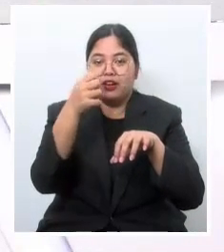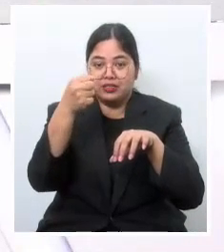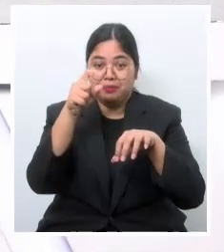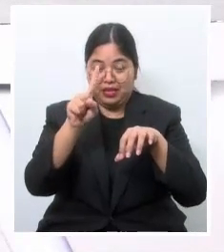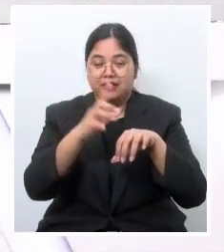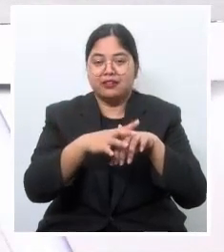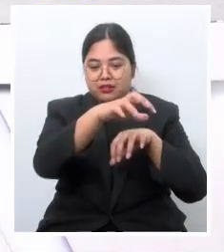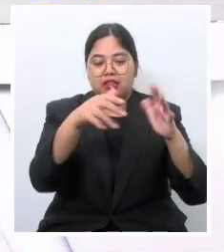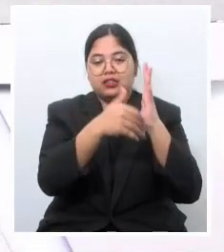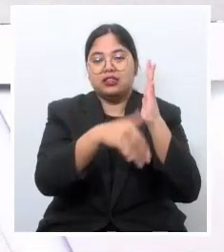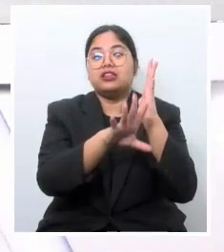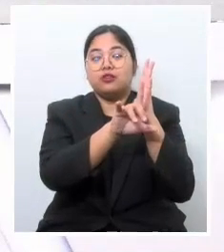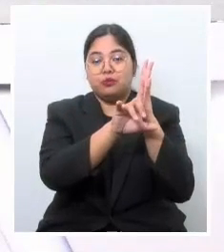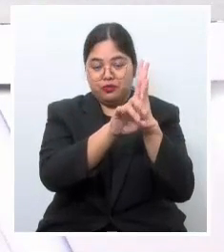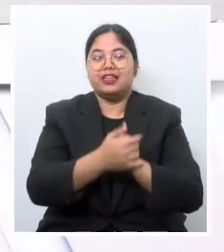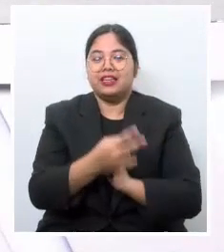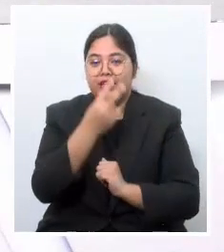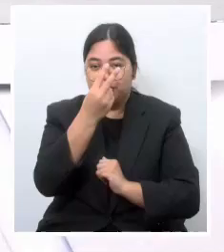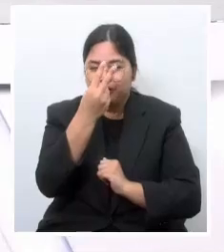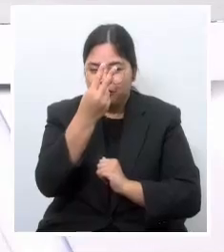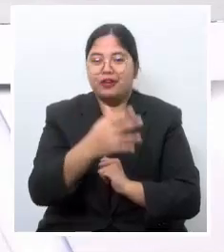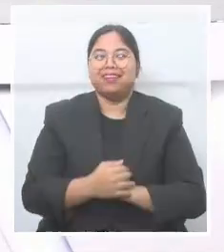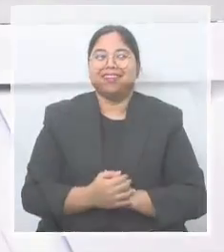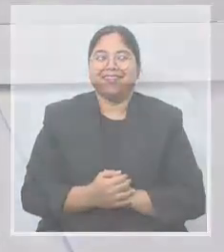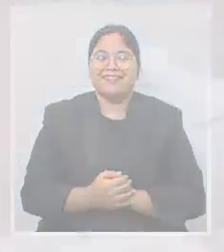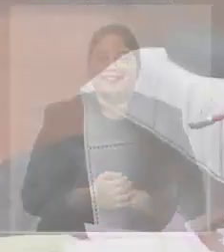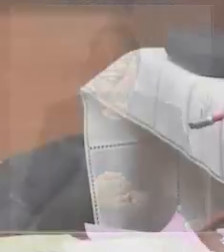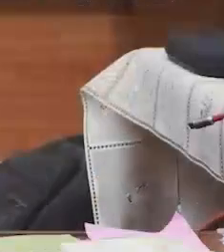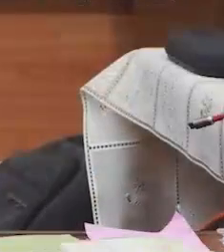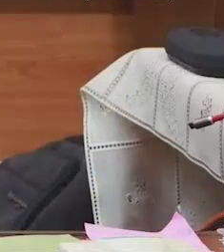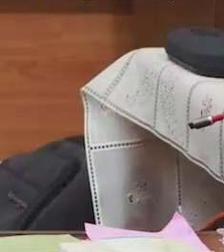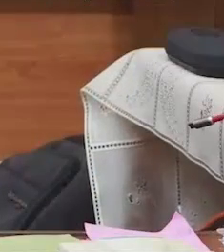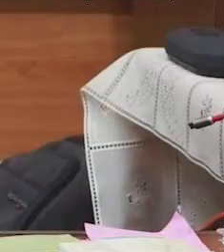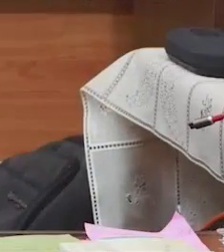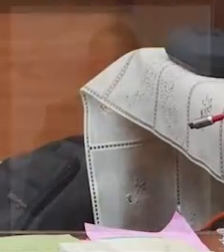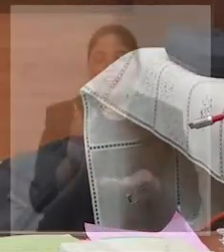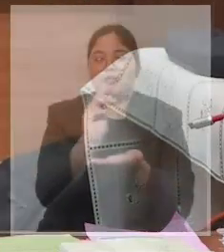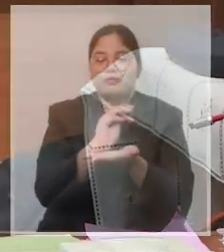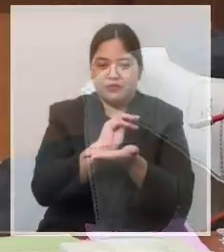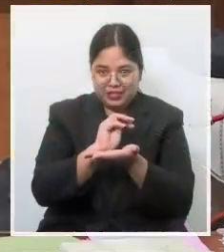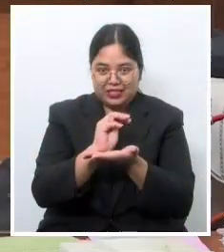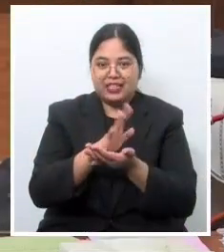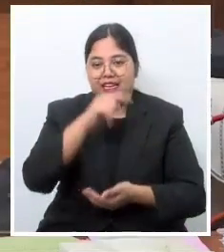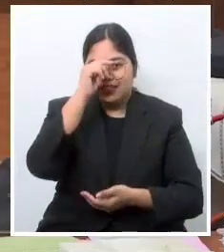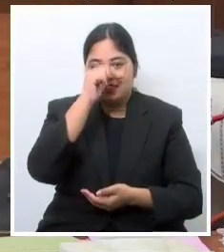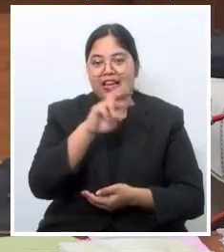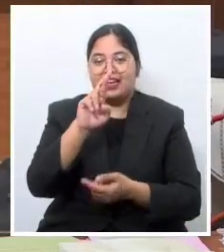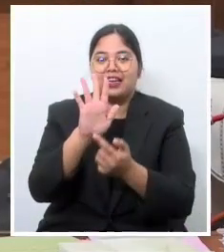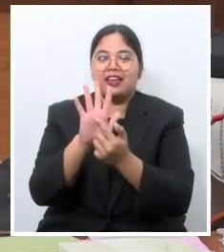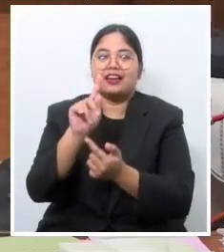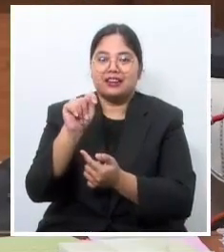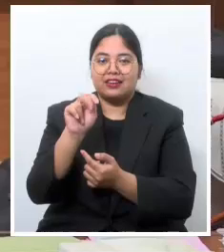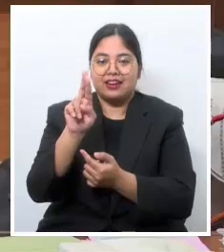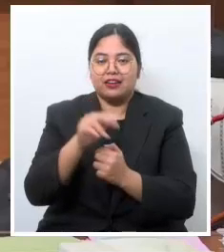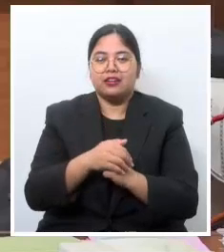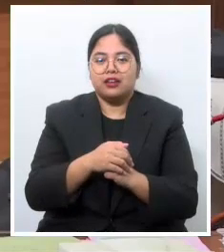จังหวัดชลบุรีค่ะบรรยากาศจะเป็นอย่างไรไปติดตามรับชมกันค่ะมูลนิธิไทยรัฐและสำนักงานคณะ